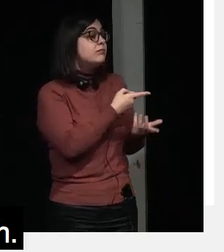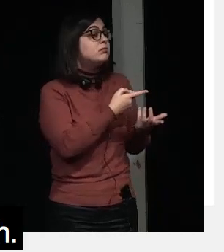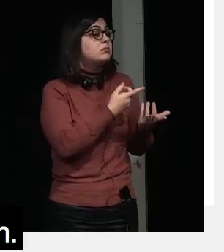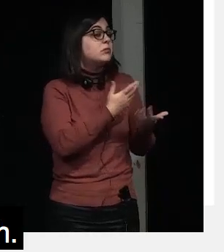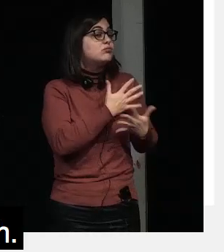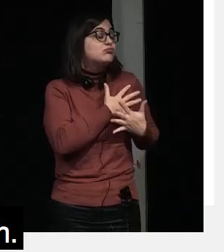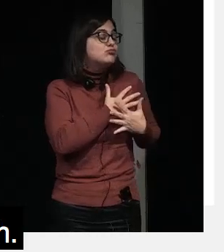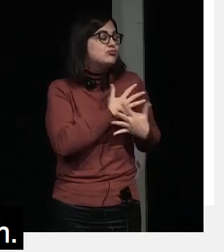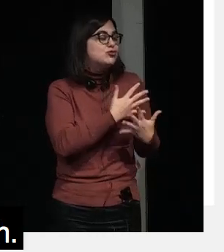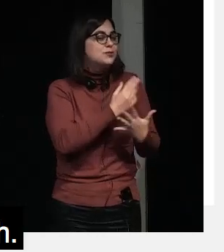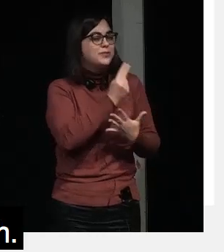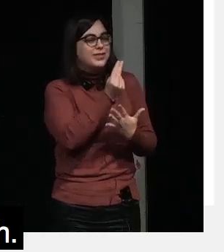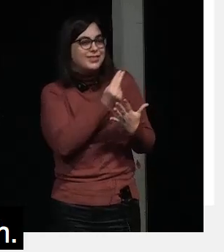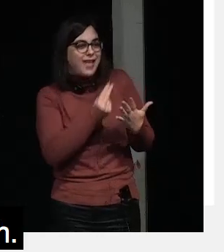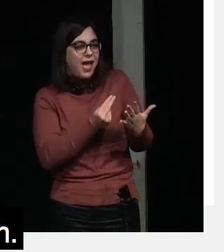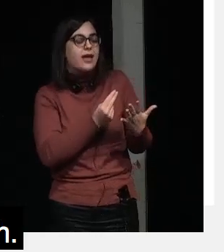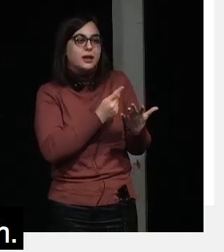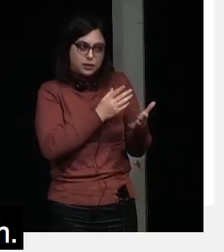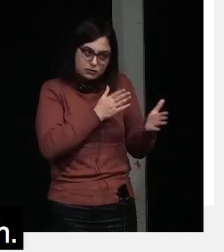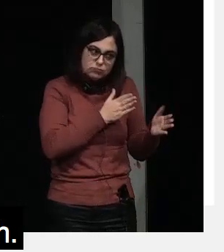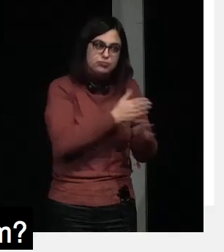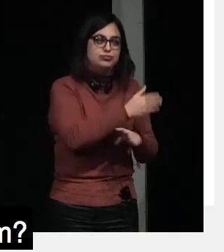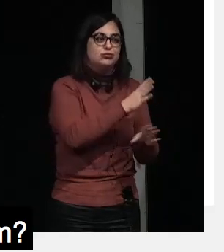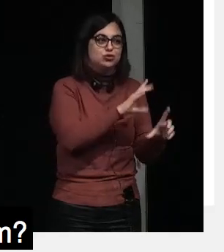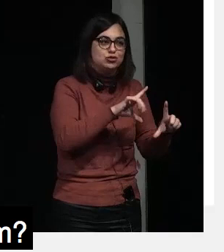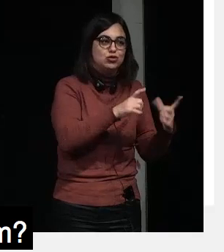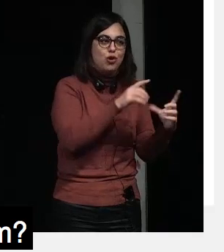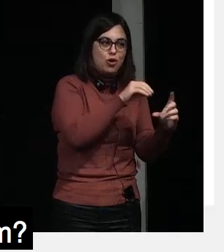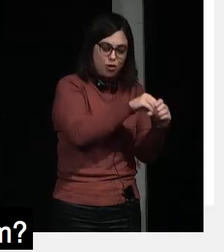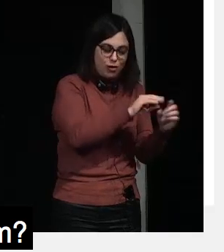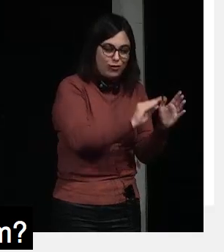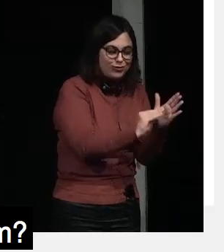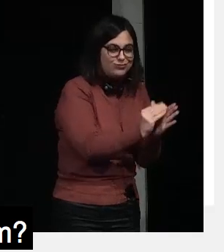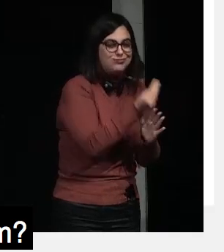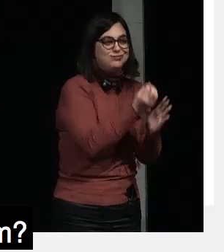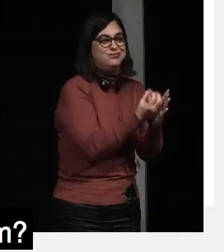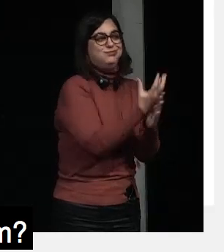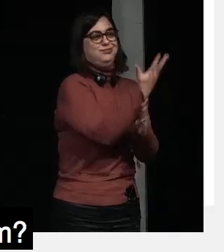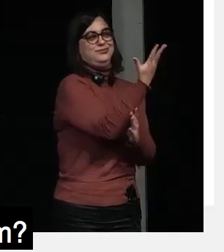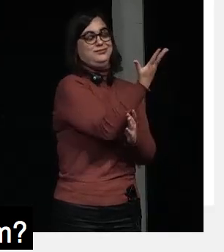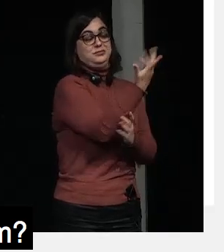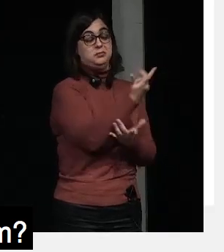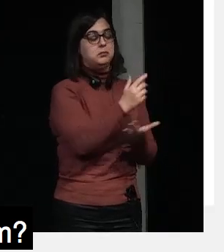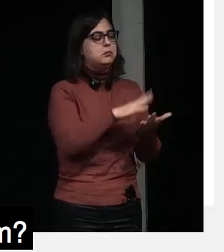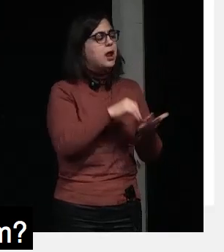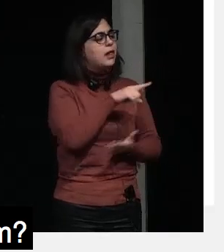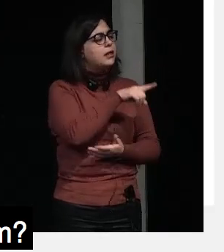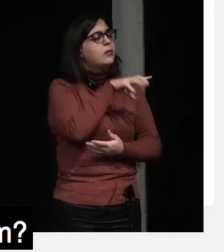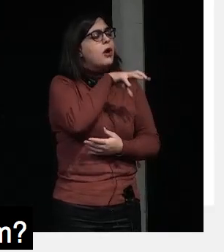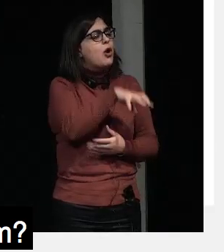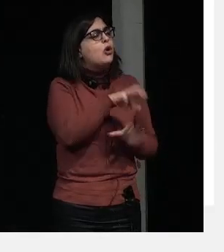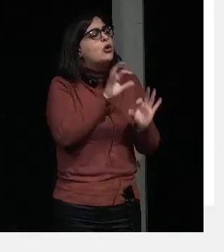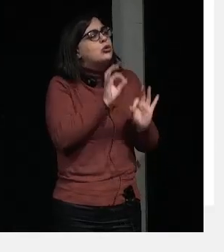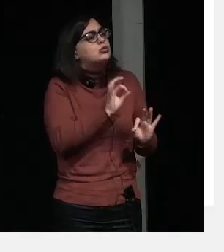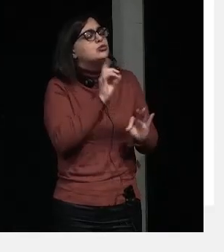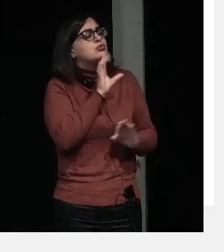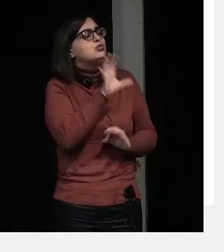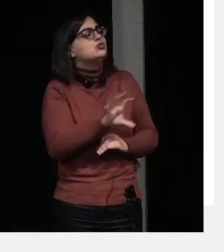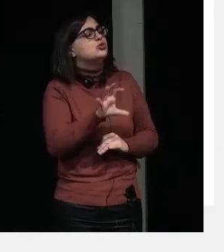για την τέχνη βγήκε και άνθησε. Σε σχέση με έναν χώρο όπως ένα μουσείο, πώς σε επηρεάζει?